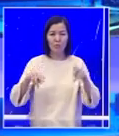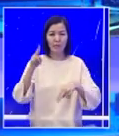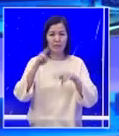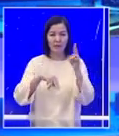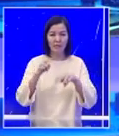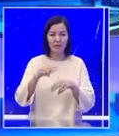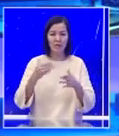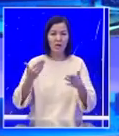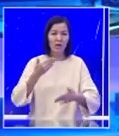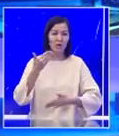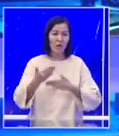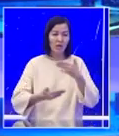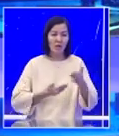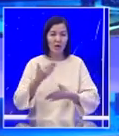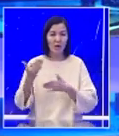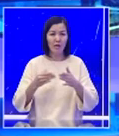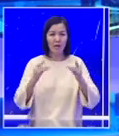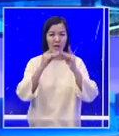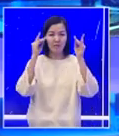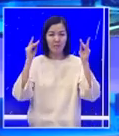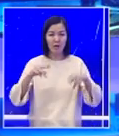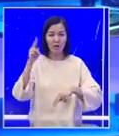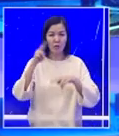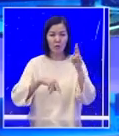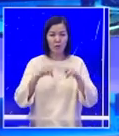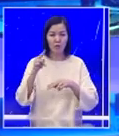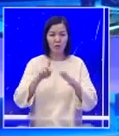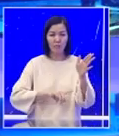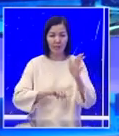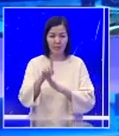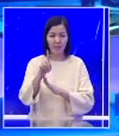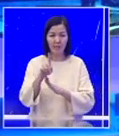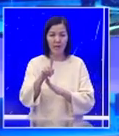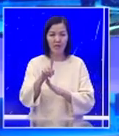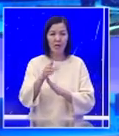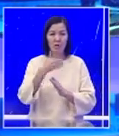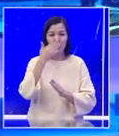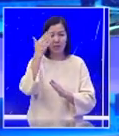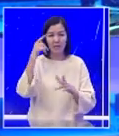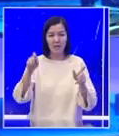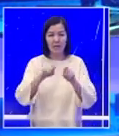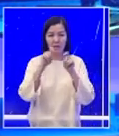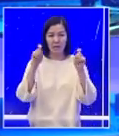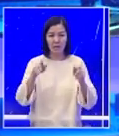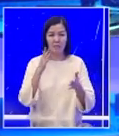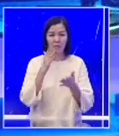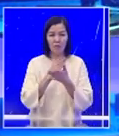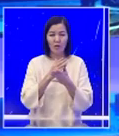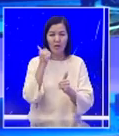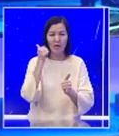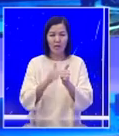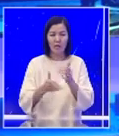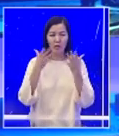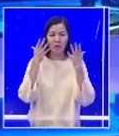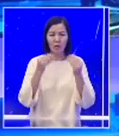жерде жаяу жүргіншілерге арналған аспалы өткелдің құрылысы қызу жүріп жатыр. Шілде айында пайдалануға берілмек. Ал күн сайын темір